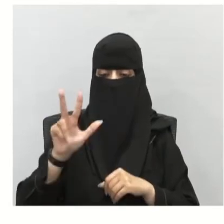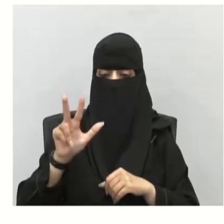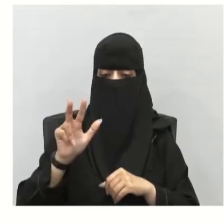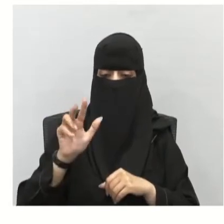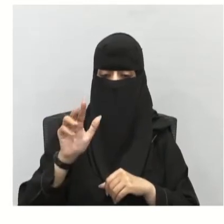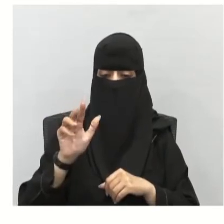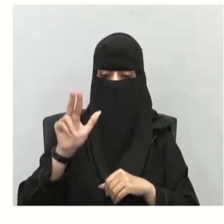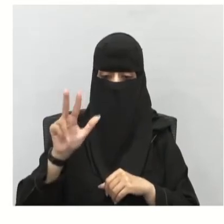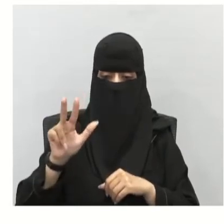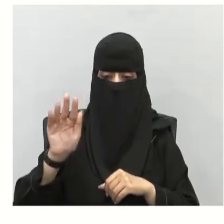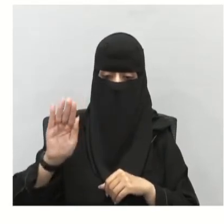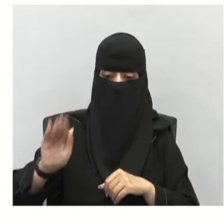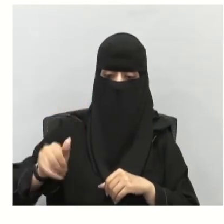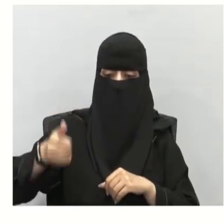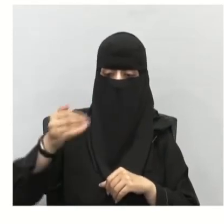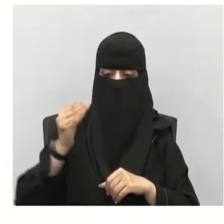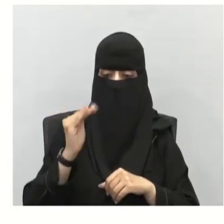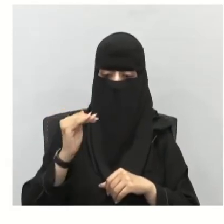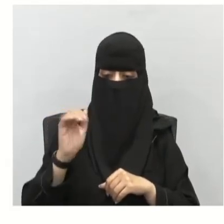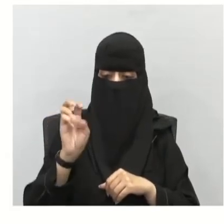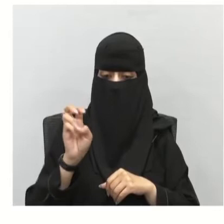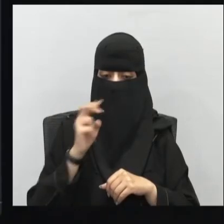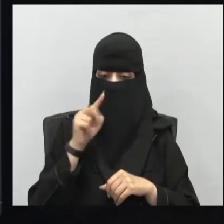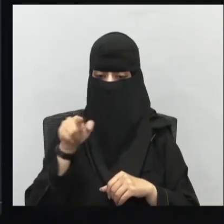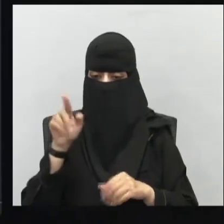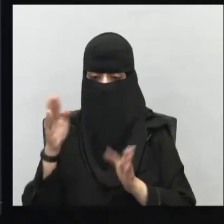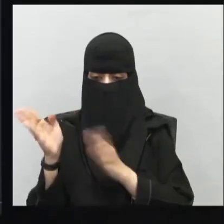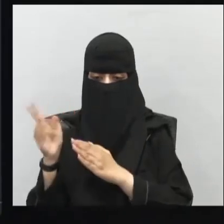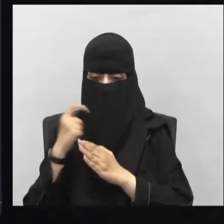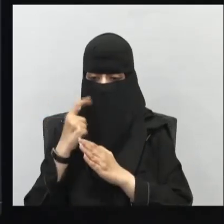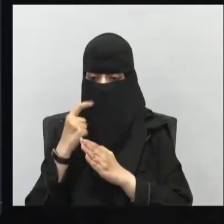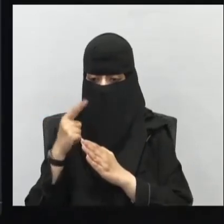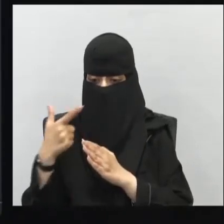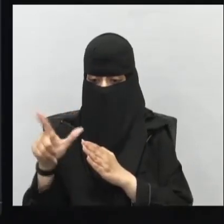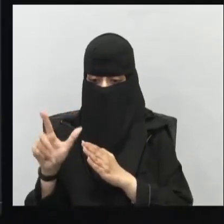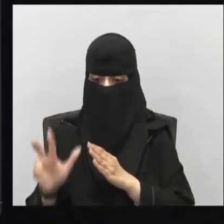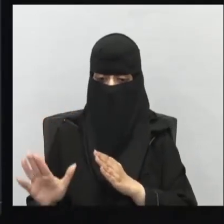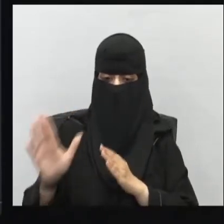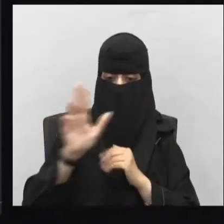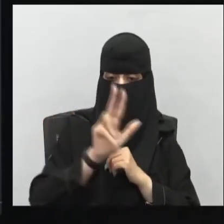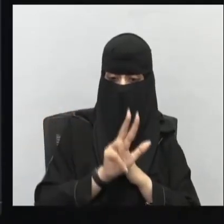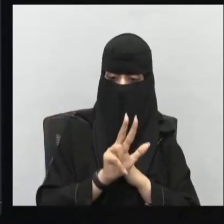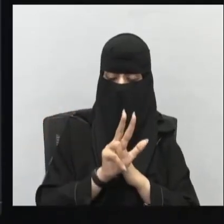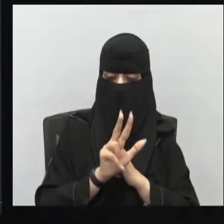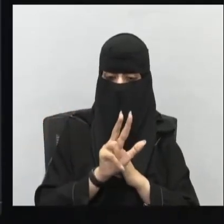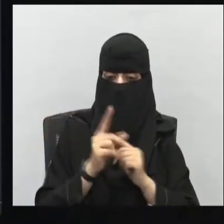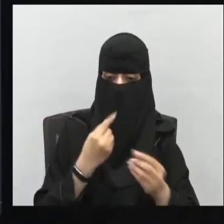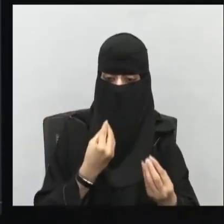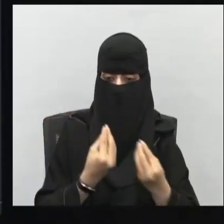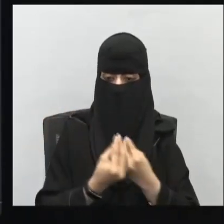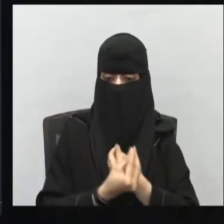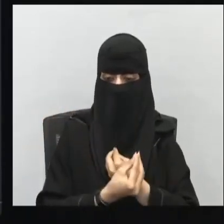الساحة. هنا يا صغاري ساحة نكرة، عندما أدخلت عليها ال